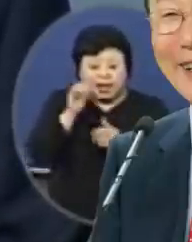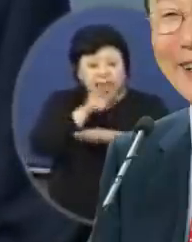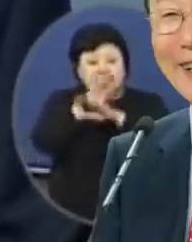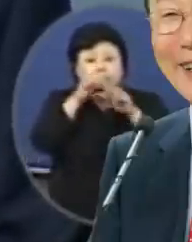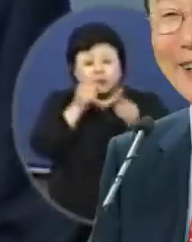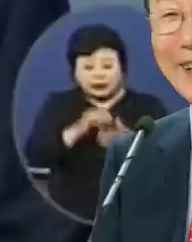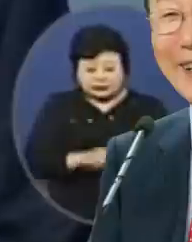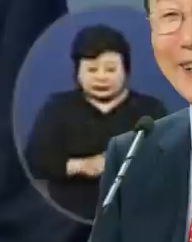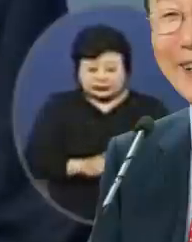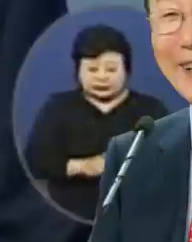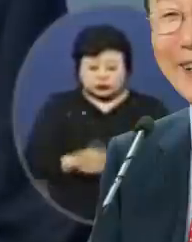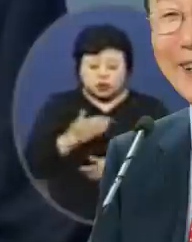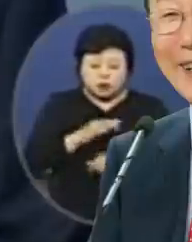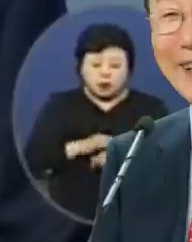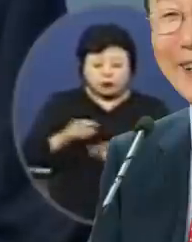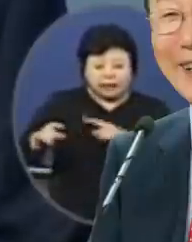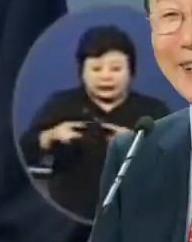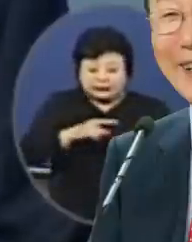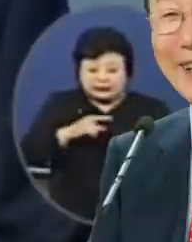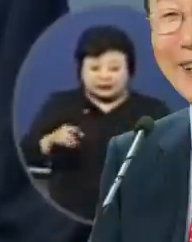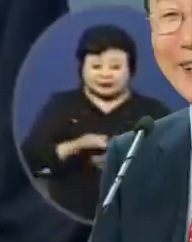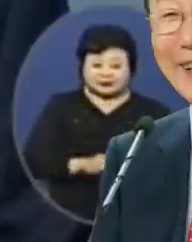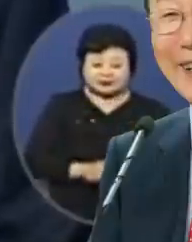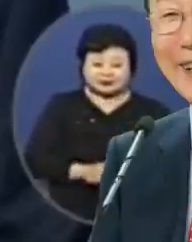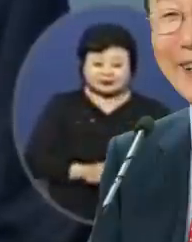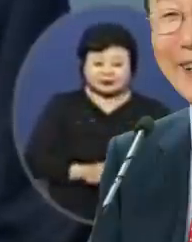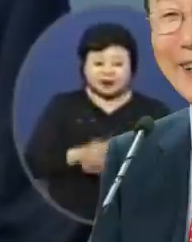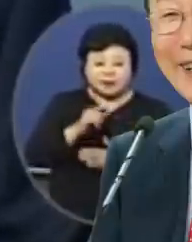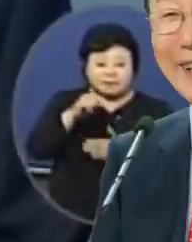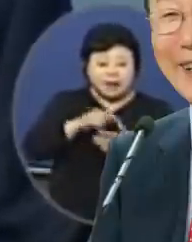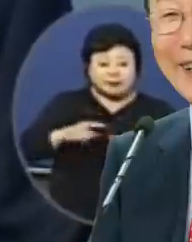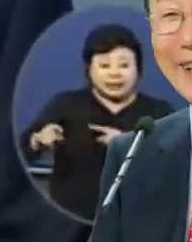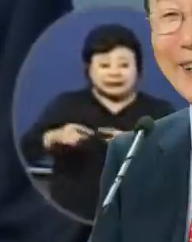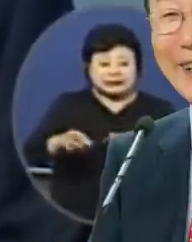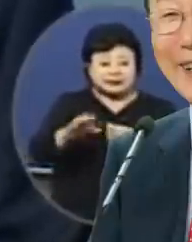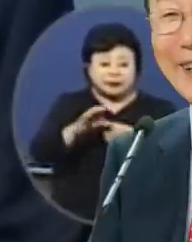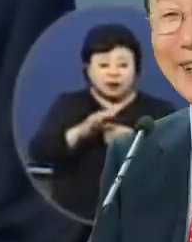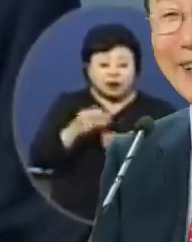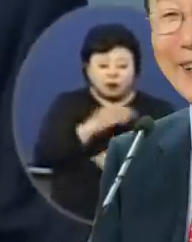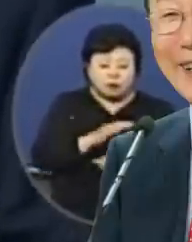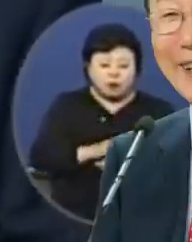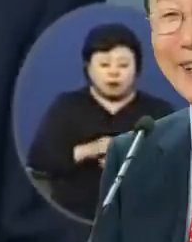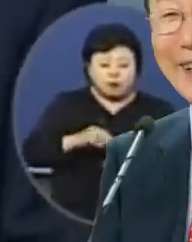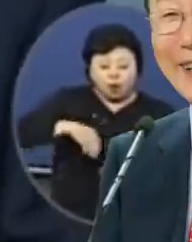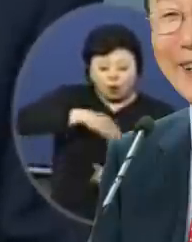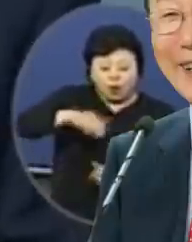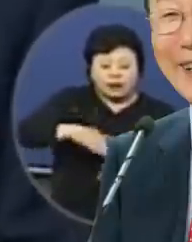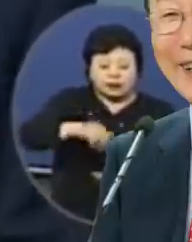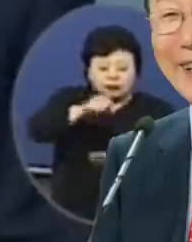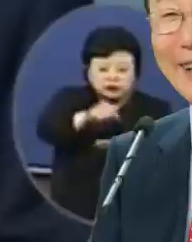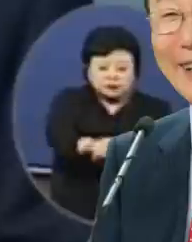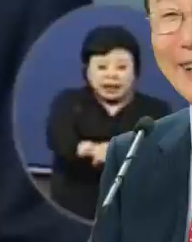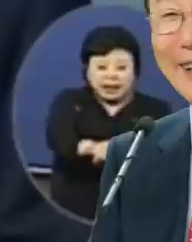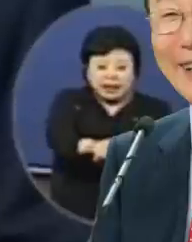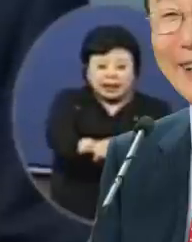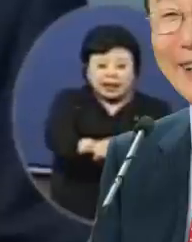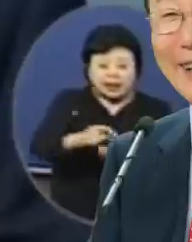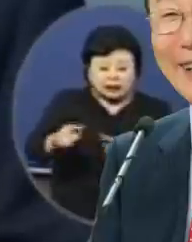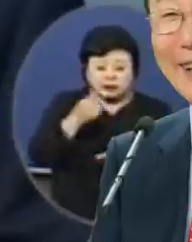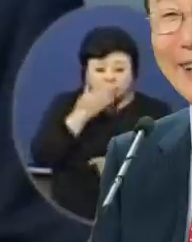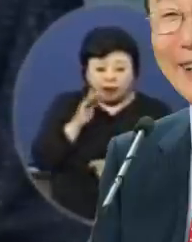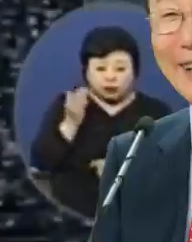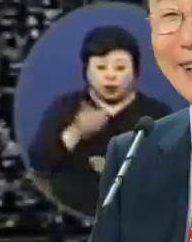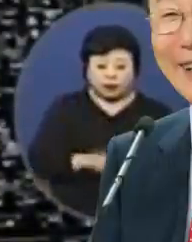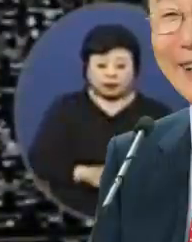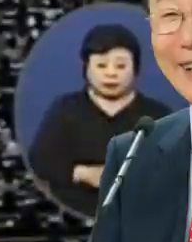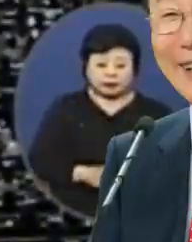하늘처럼 우리 육체를 다스리는데 마음을 다스리면 육체와 환경을 우리가 지배하고 다스릴 수 있는